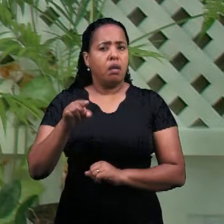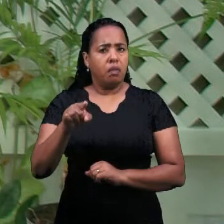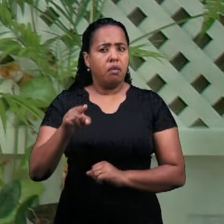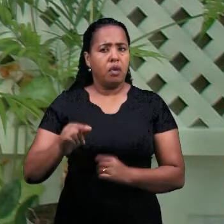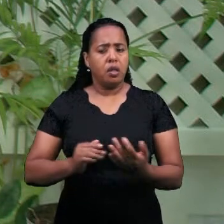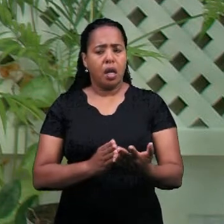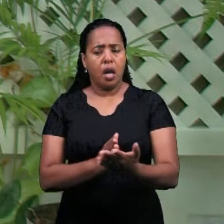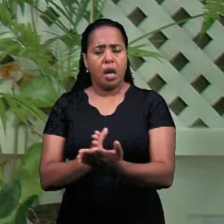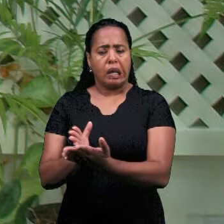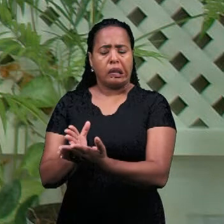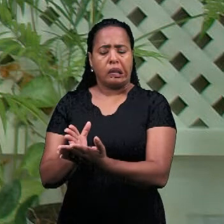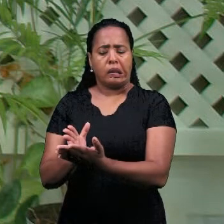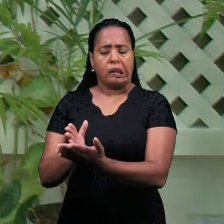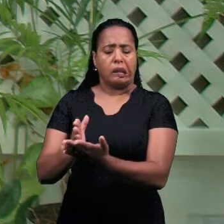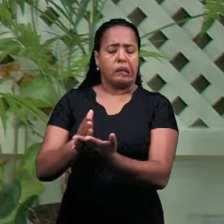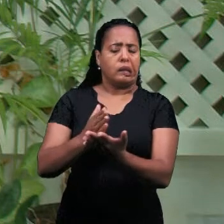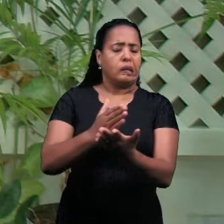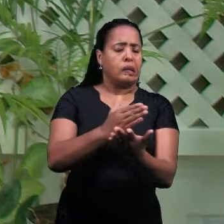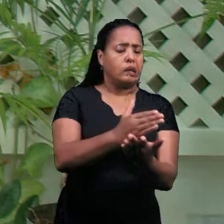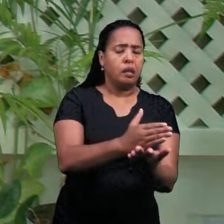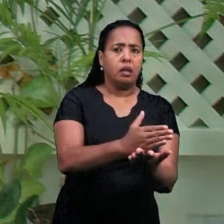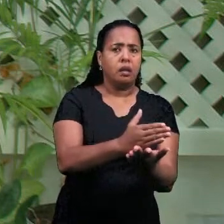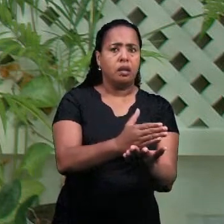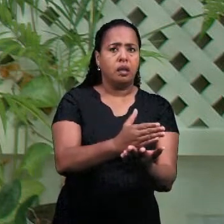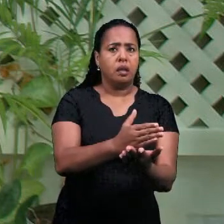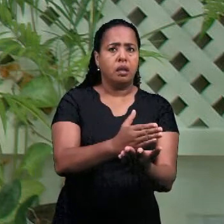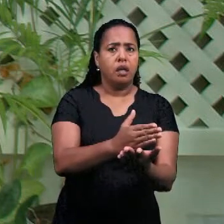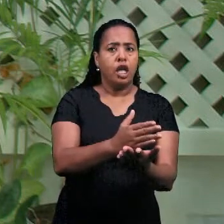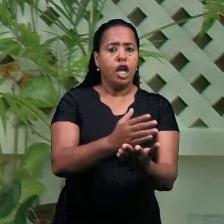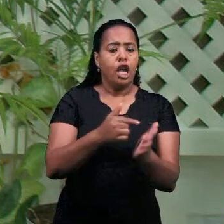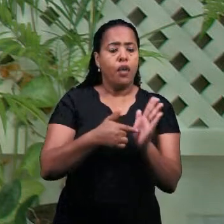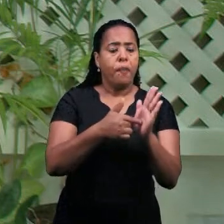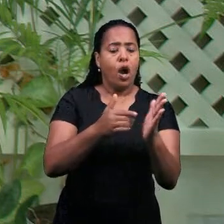toi, tu n'es pas dans le chemin correct. Le chemin qui j'ai, c'est celui-ci.